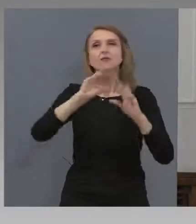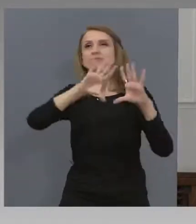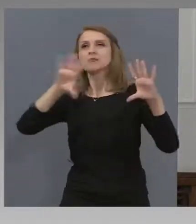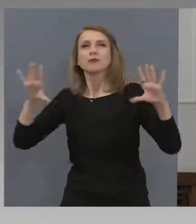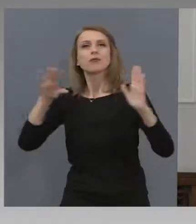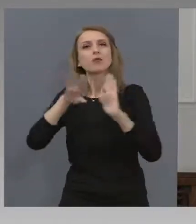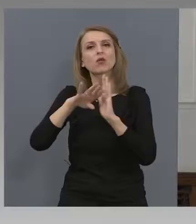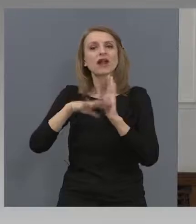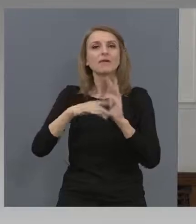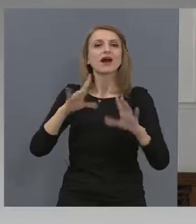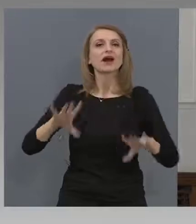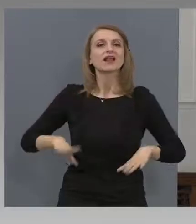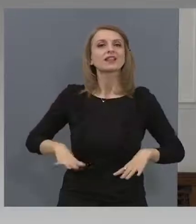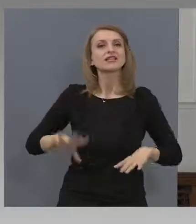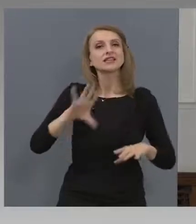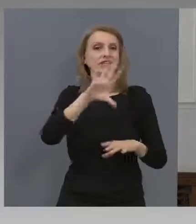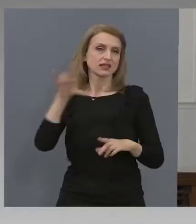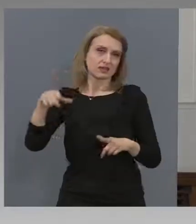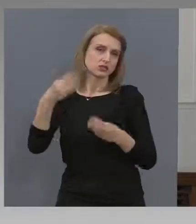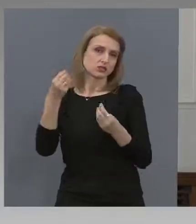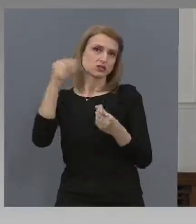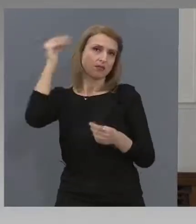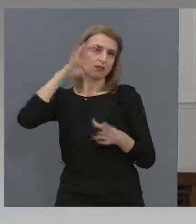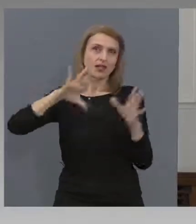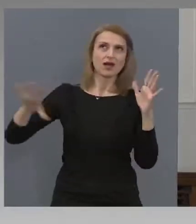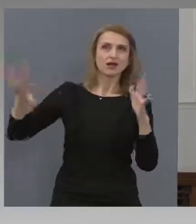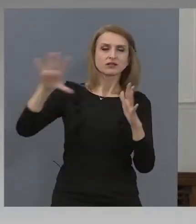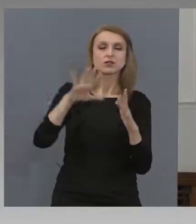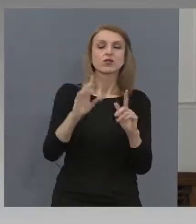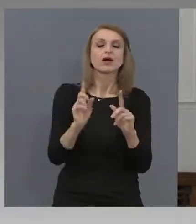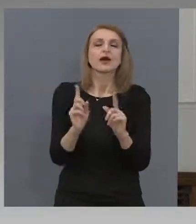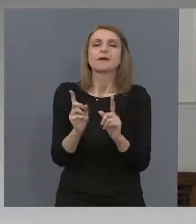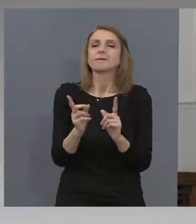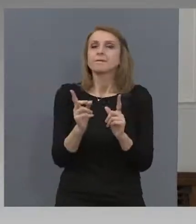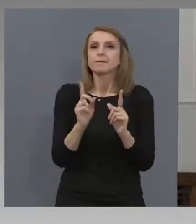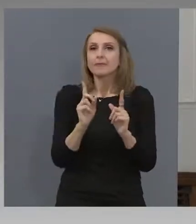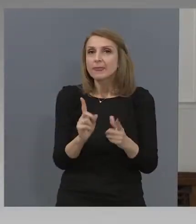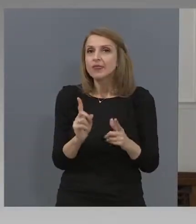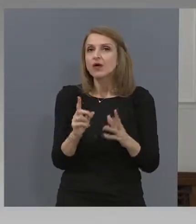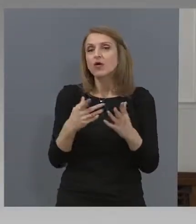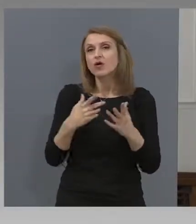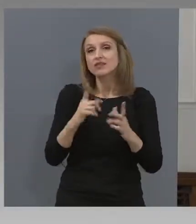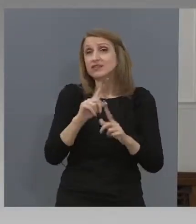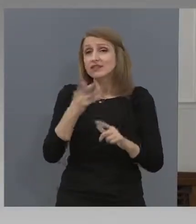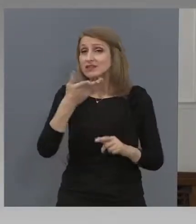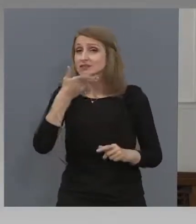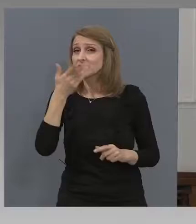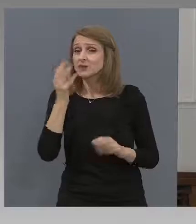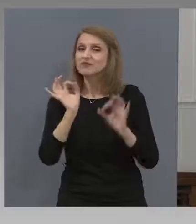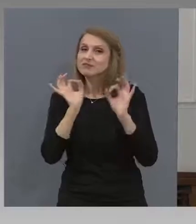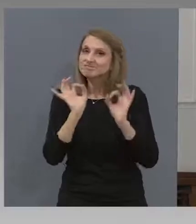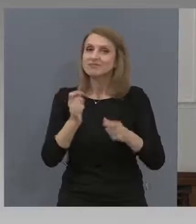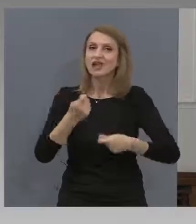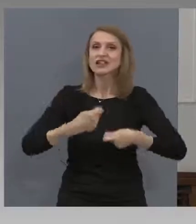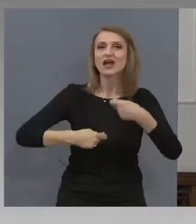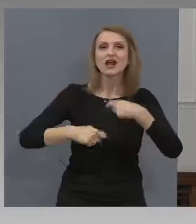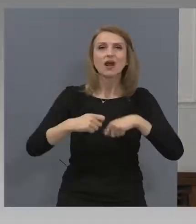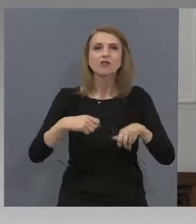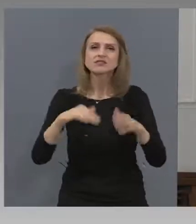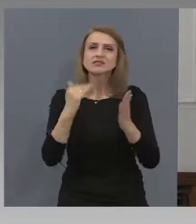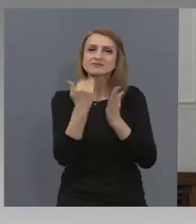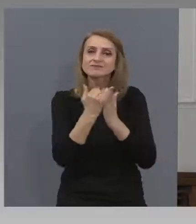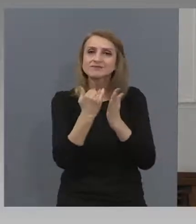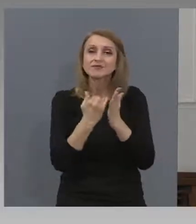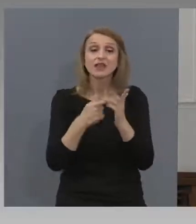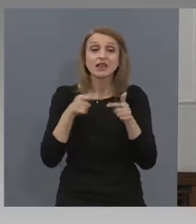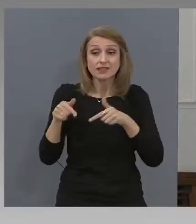Но наистина много е важно да не забравяме елементарни търговски тактики, които биха помогнали да се продават